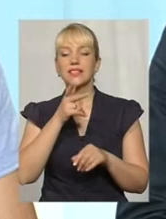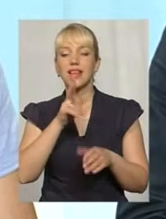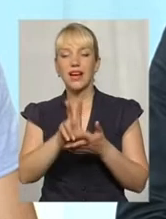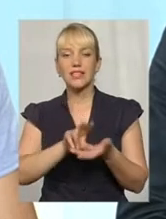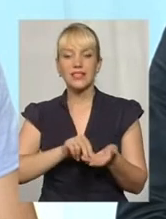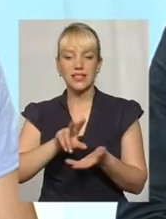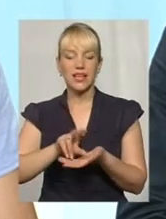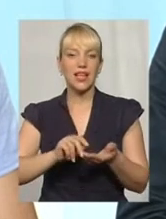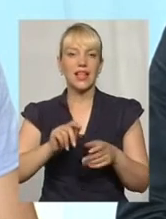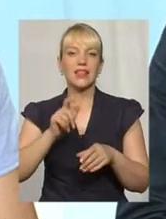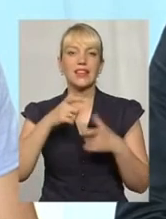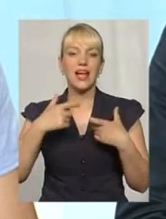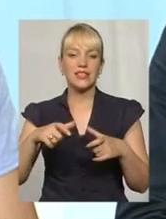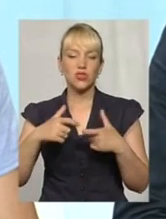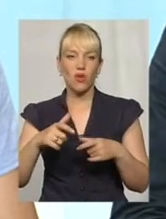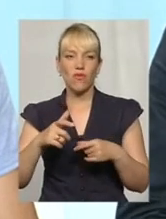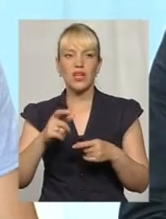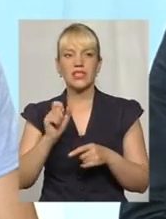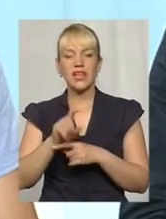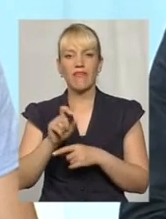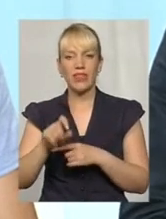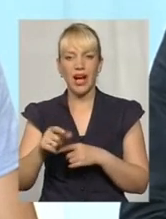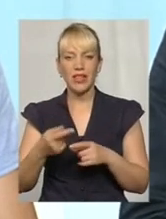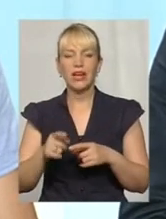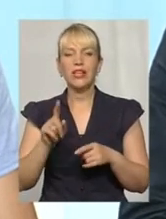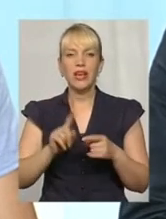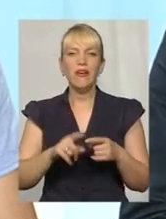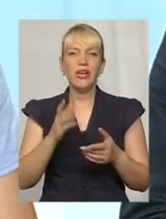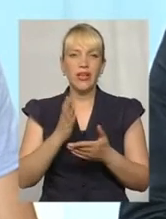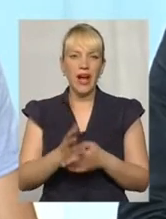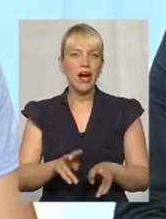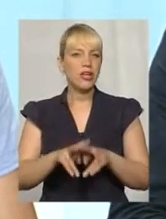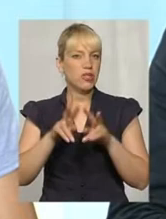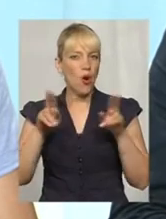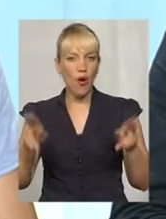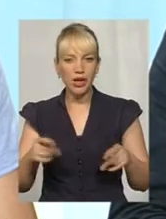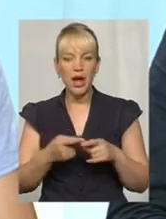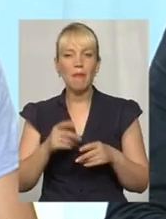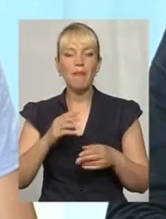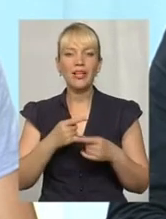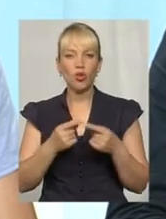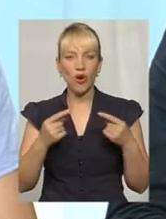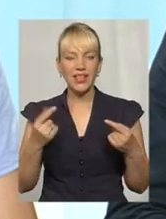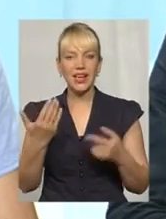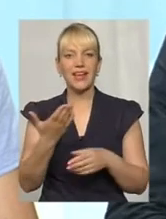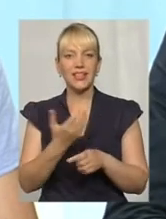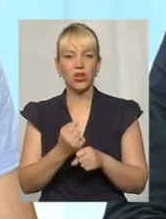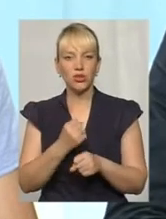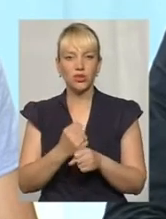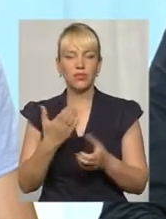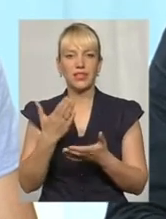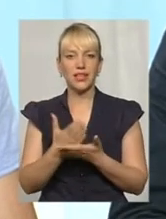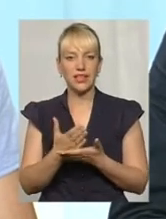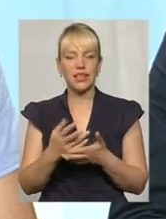що ви говорите, завдання на визначення рівня IQ, вони дійсно є дуже схожими. І методика їх розроблення фактично також якоюсь мірою